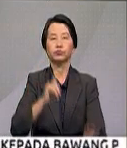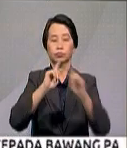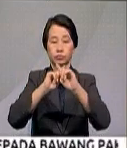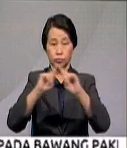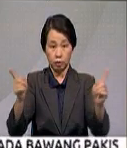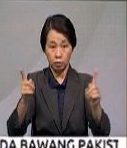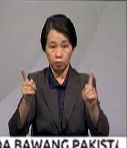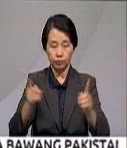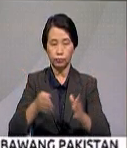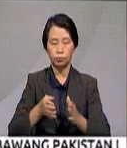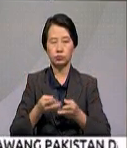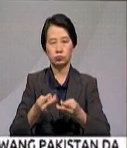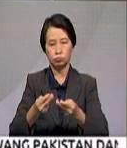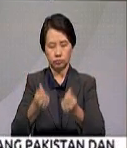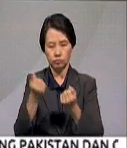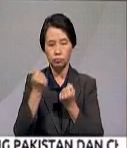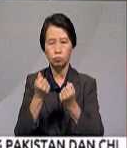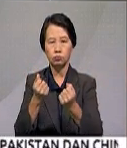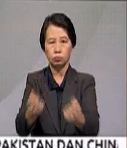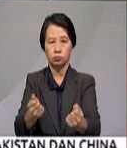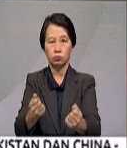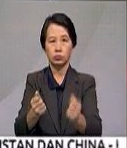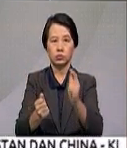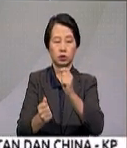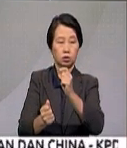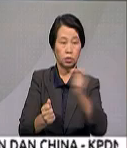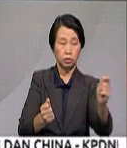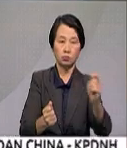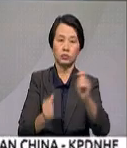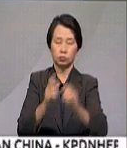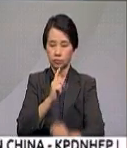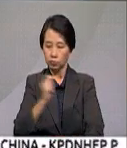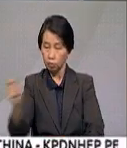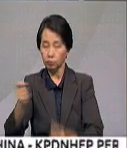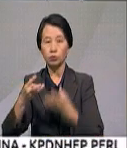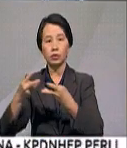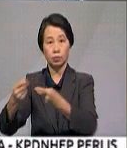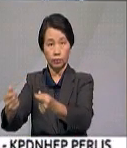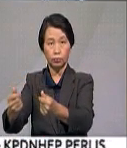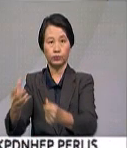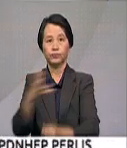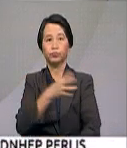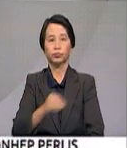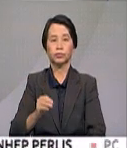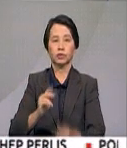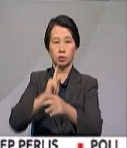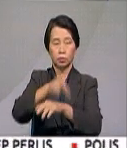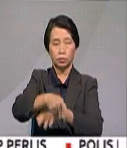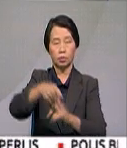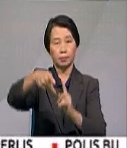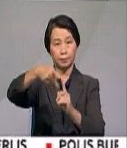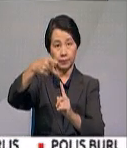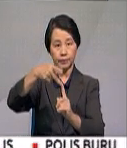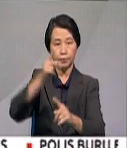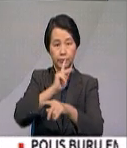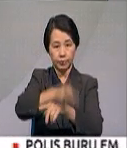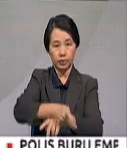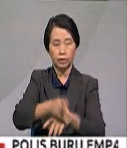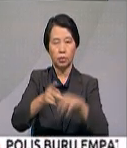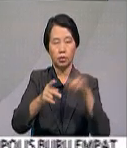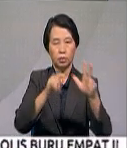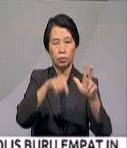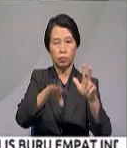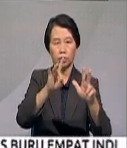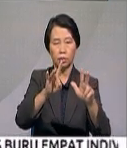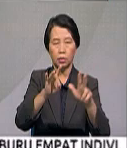Bagaimanapun, trafik masih lancar menuju ke arah pantai timur. Seterusnya di sekitar Perai, kilometer 138.7,